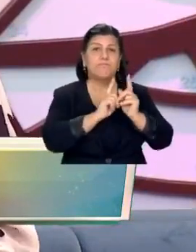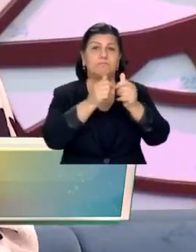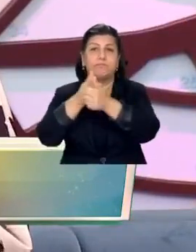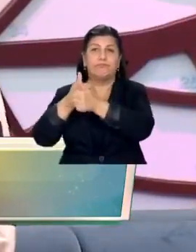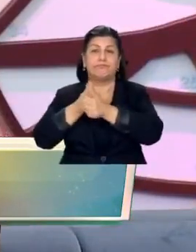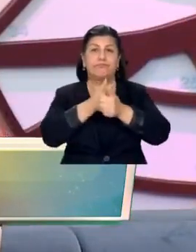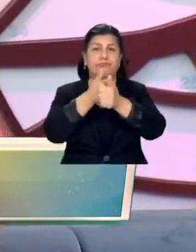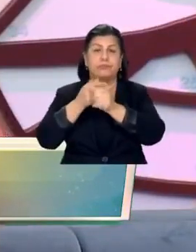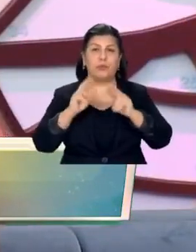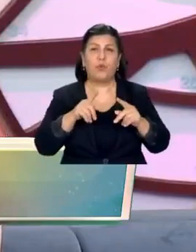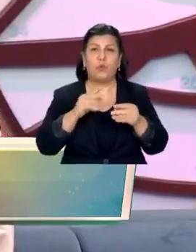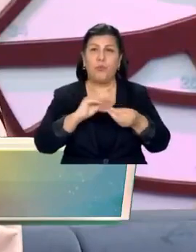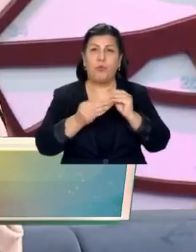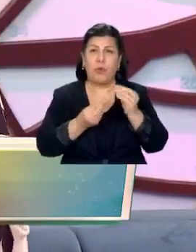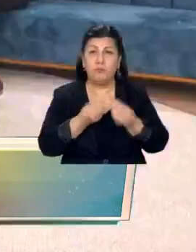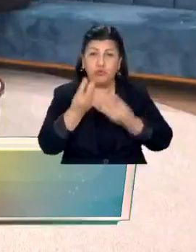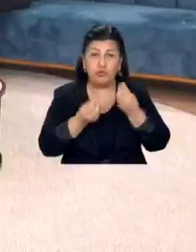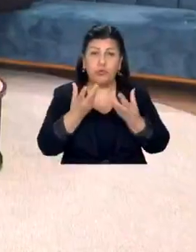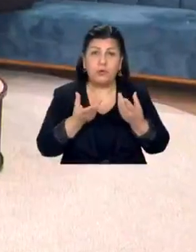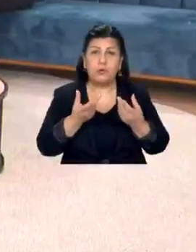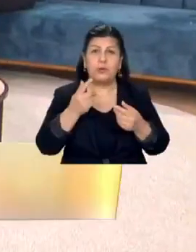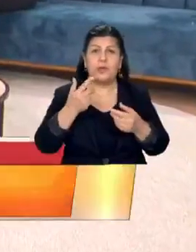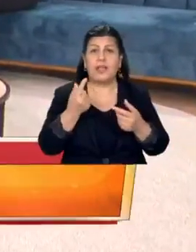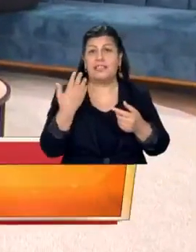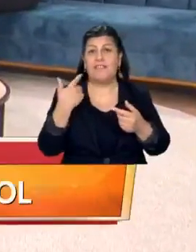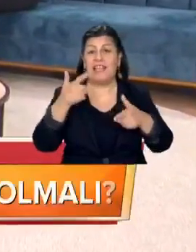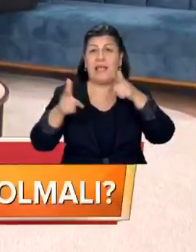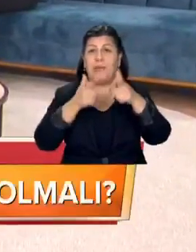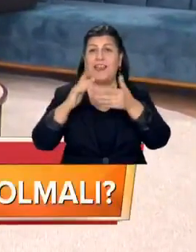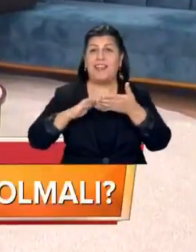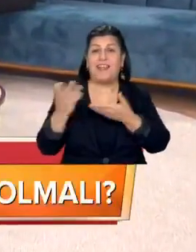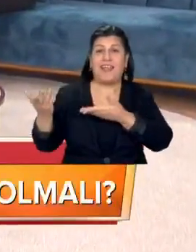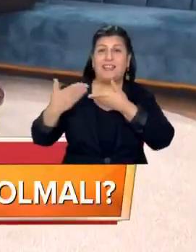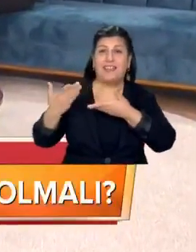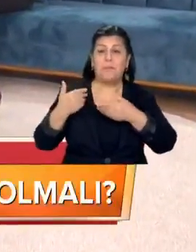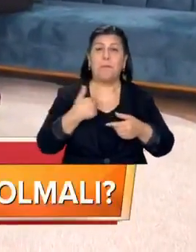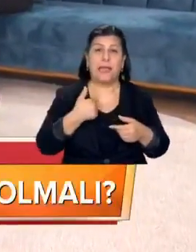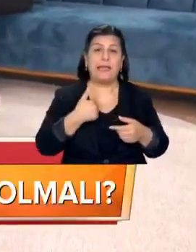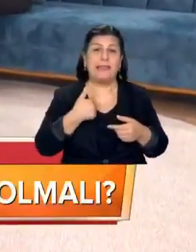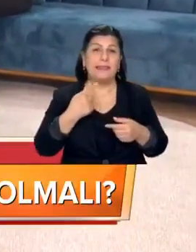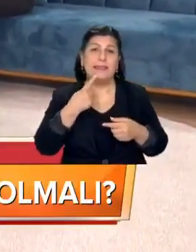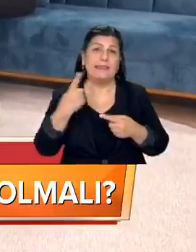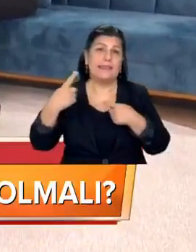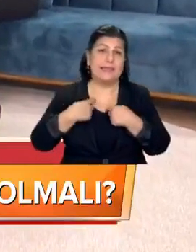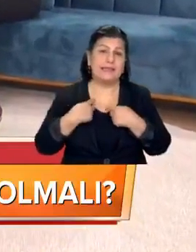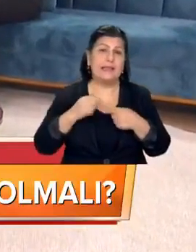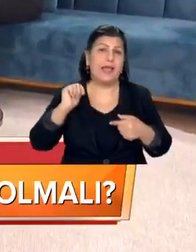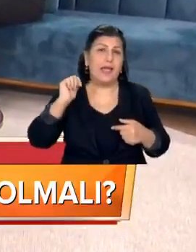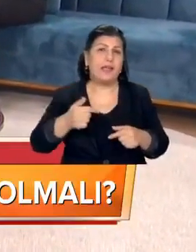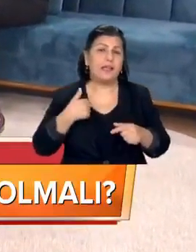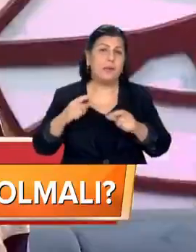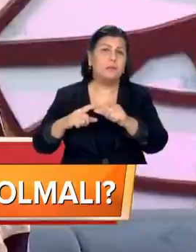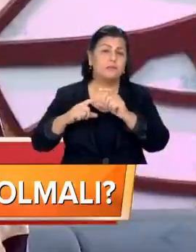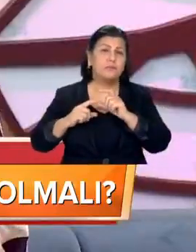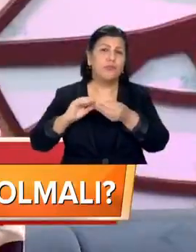istemez beraberinde çok fazla soru getiriyor şimdi az evvel kameramın arkadaşına söyle dedi ki ben dedi Her gün şu